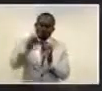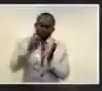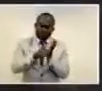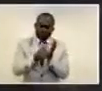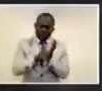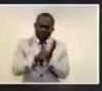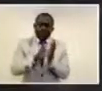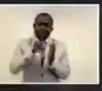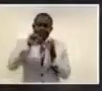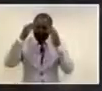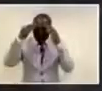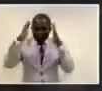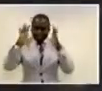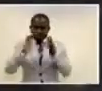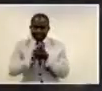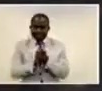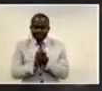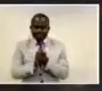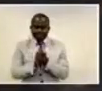ntabwo ukizi